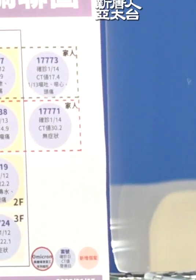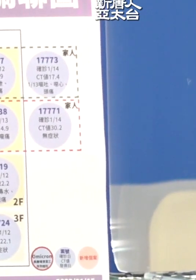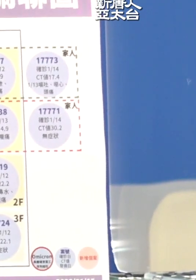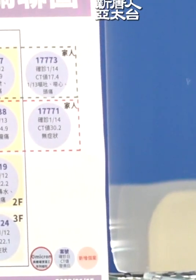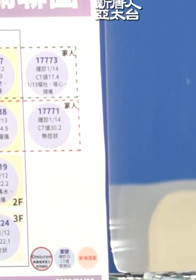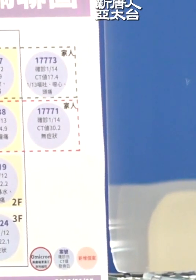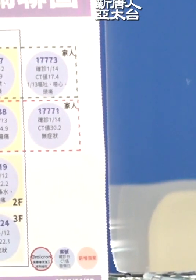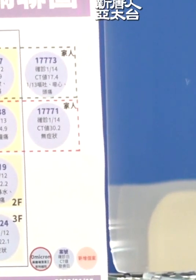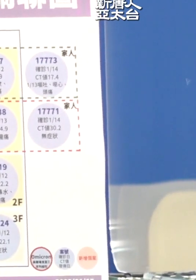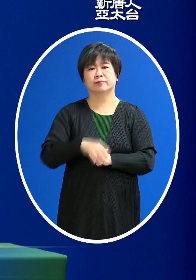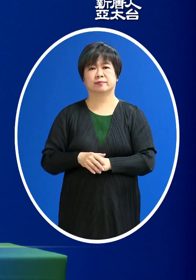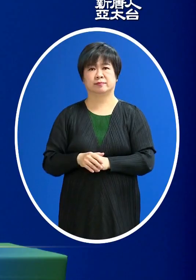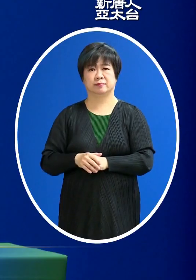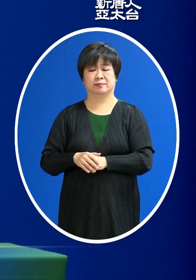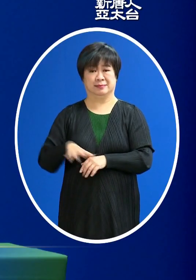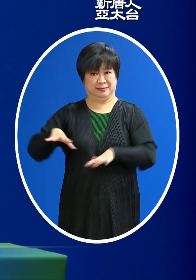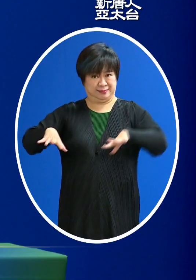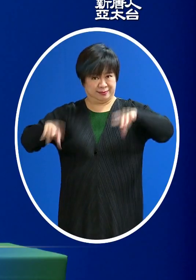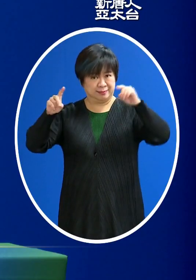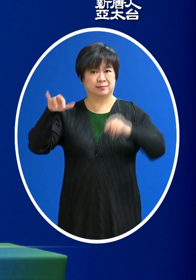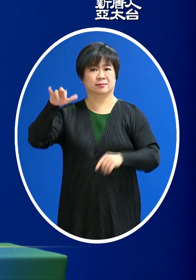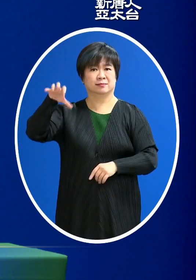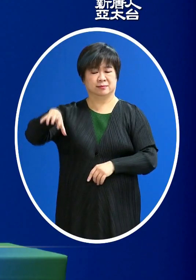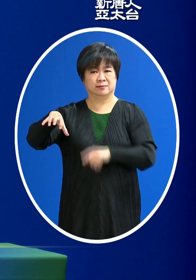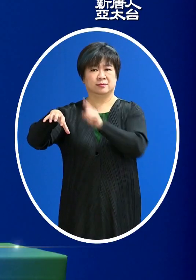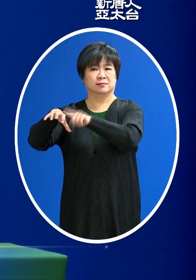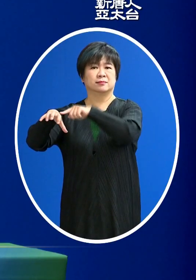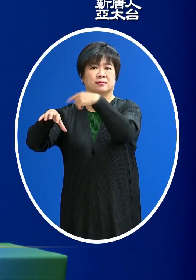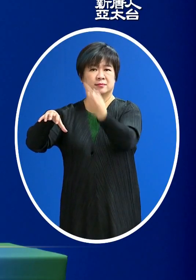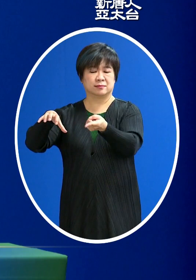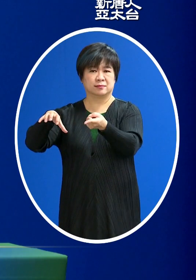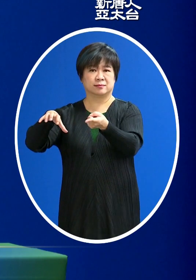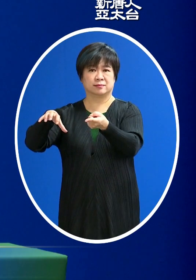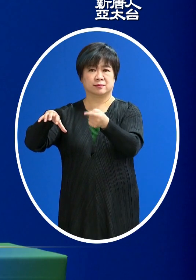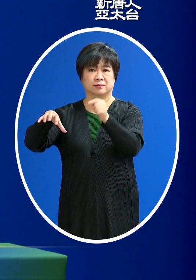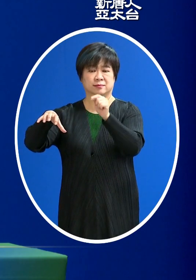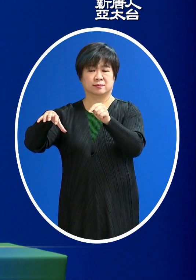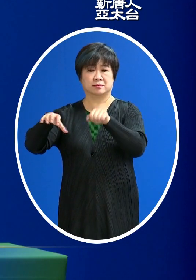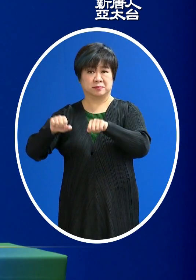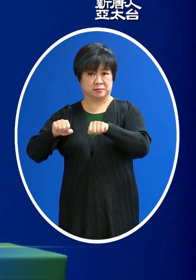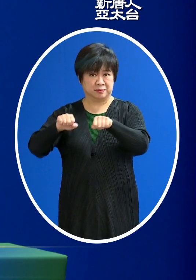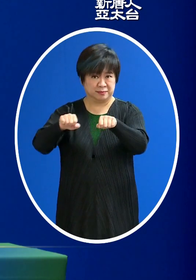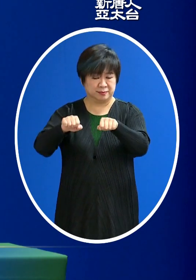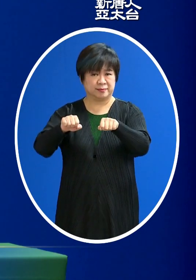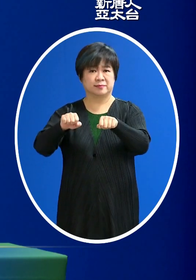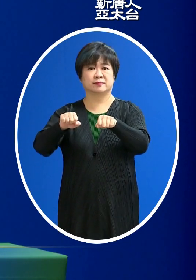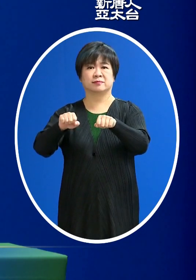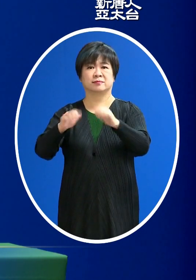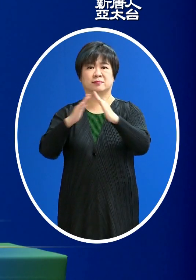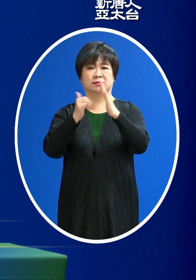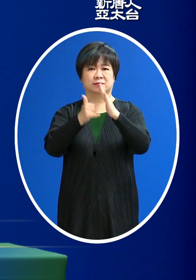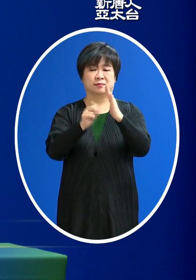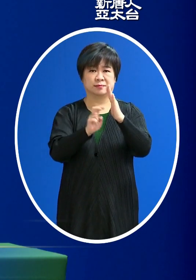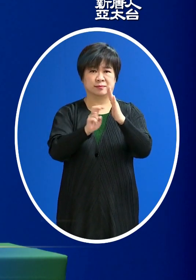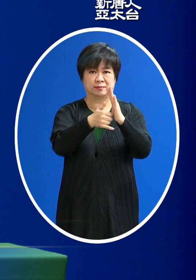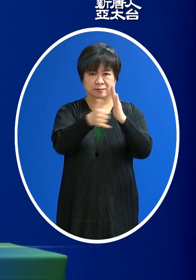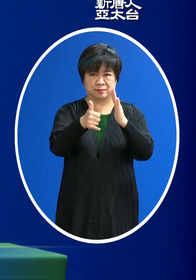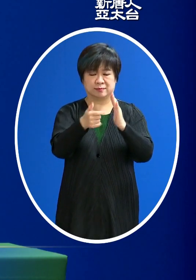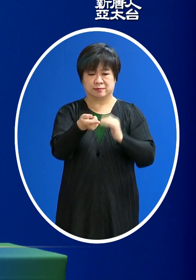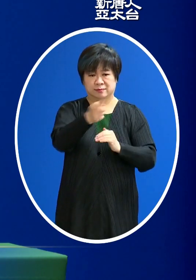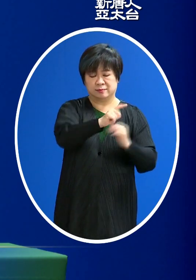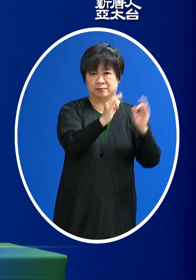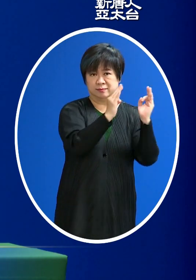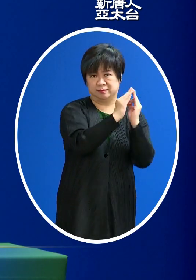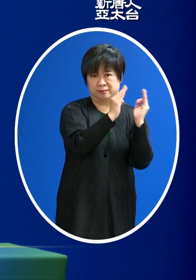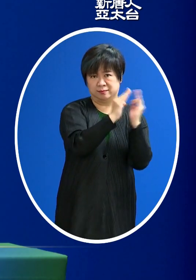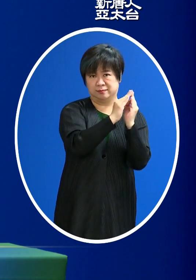的确相吻合。 从机场这边后续透过这个手推车，然后居服员，然后到这个银